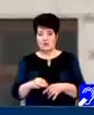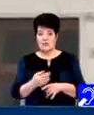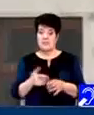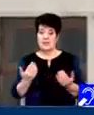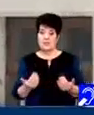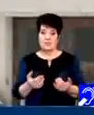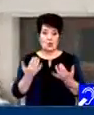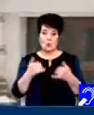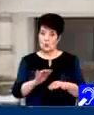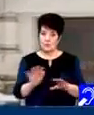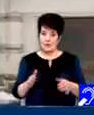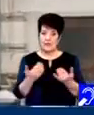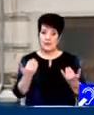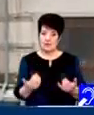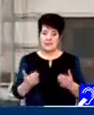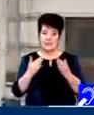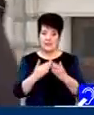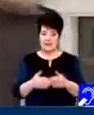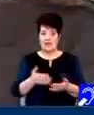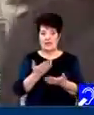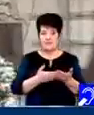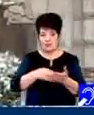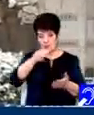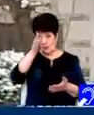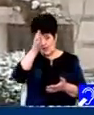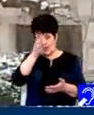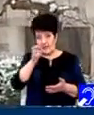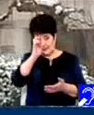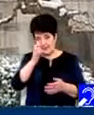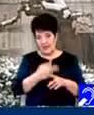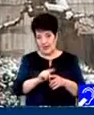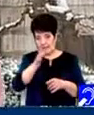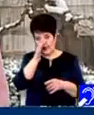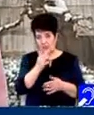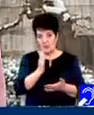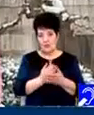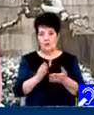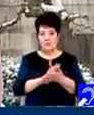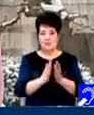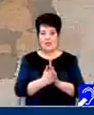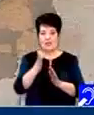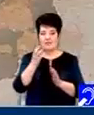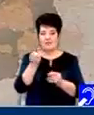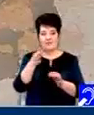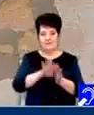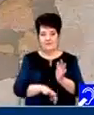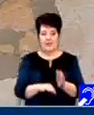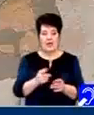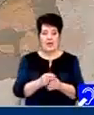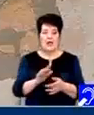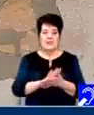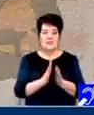că nu este de mirare că în prezent clădirea Sfatului Țării de la Chișinău se află într-o stare avansată de degradare. Alarmat